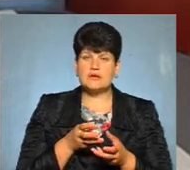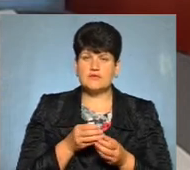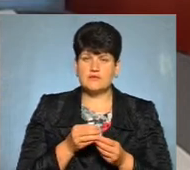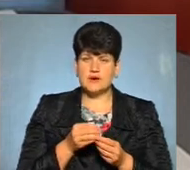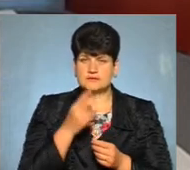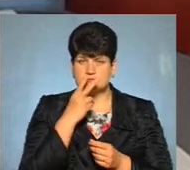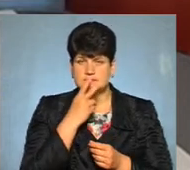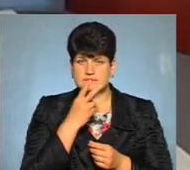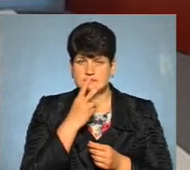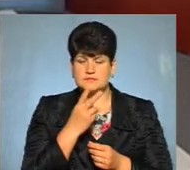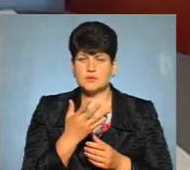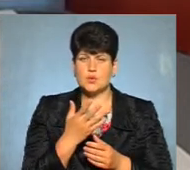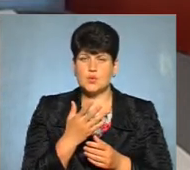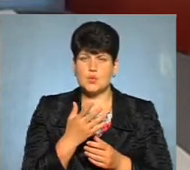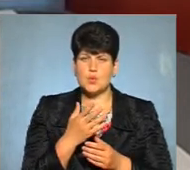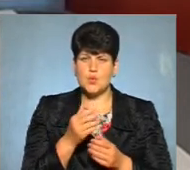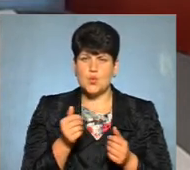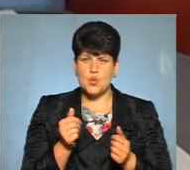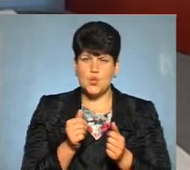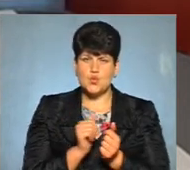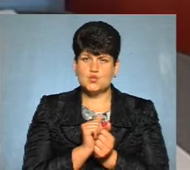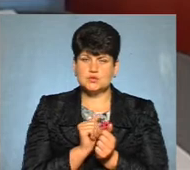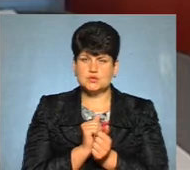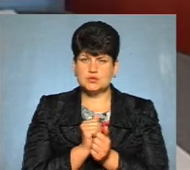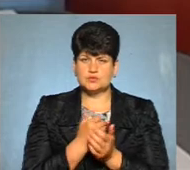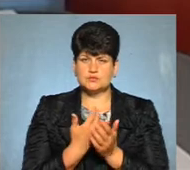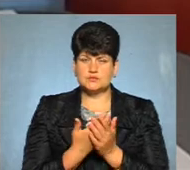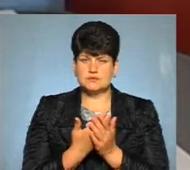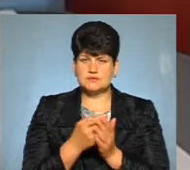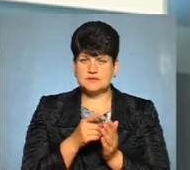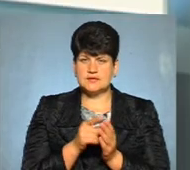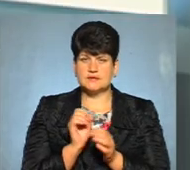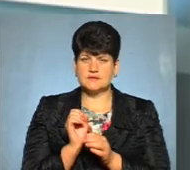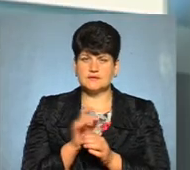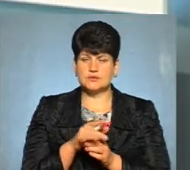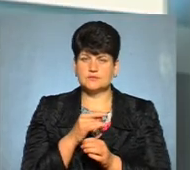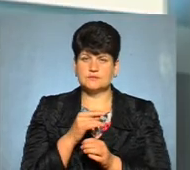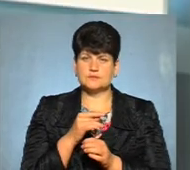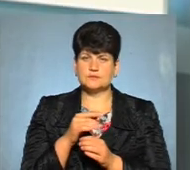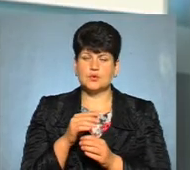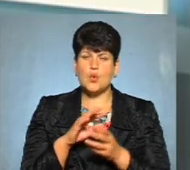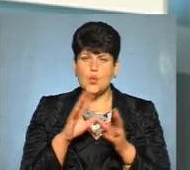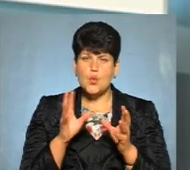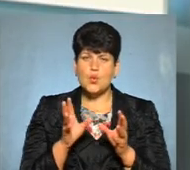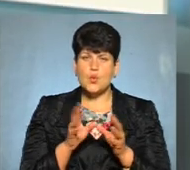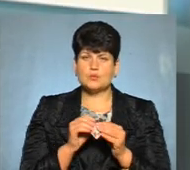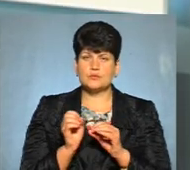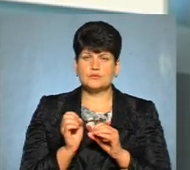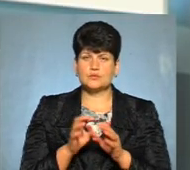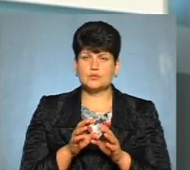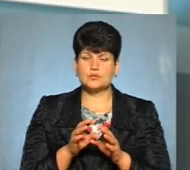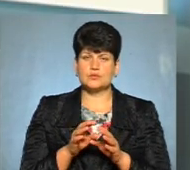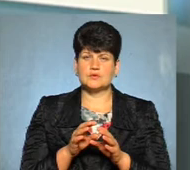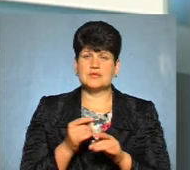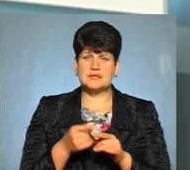оптичну густину власне взірця, який йде в дослідження. Комплексу, який йде в дослідження.